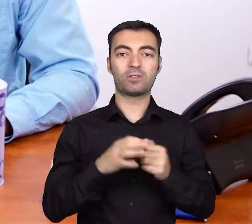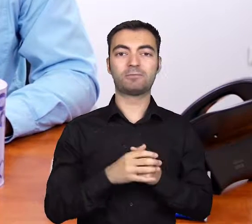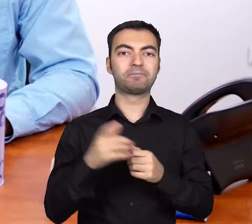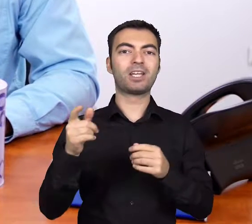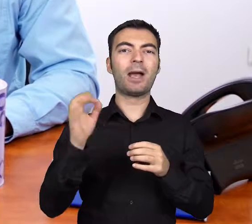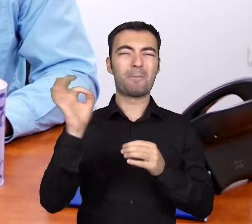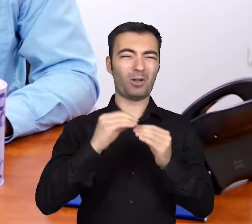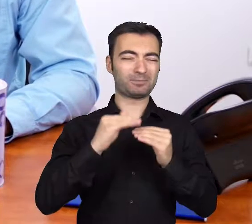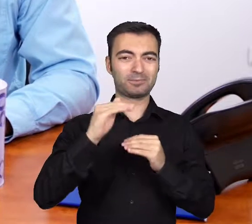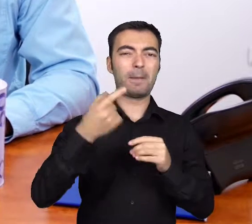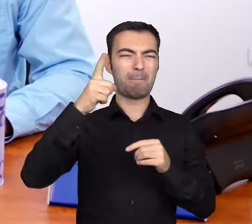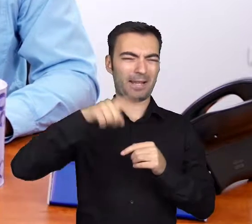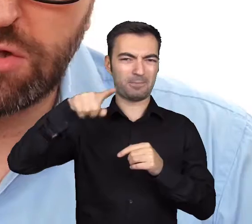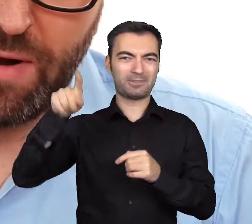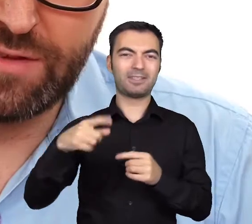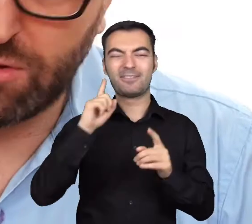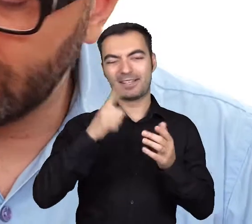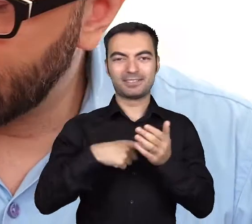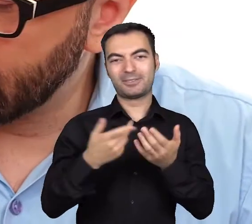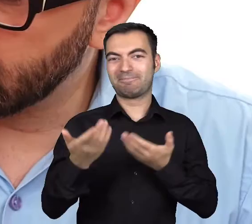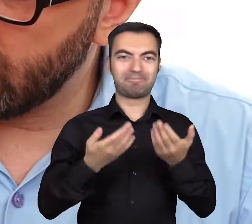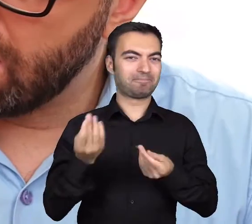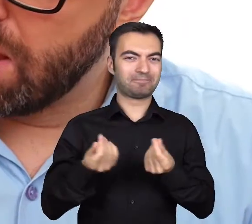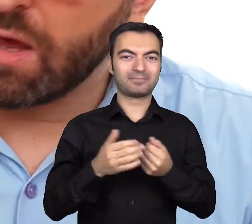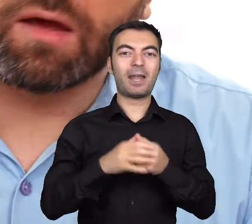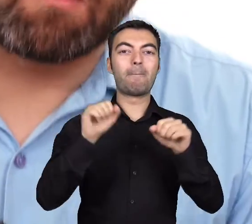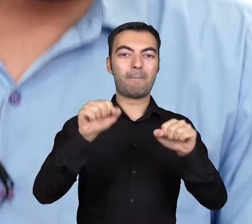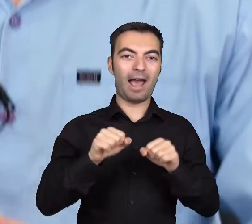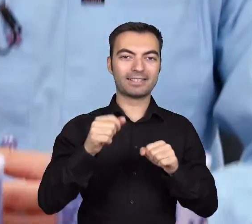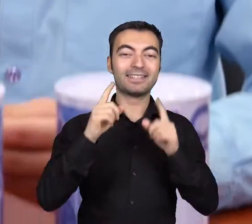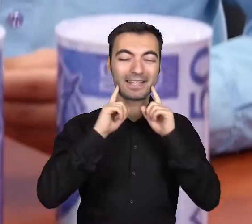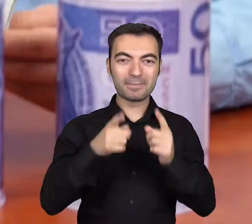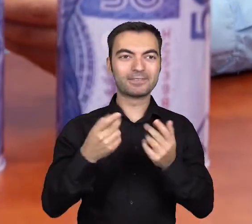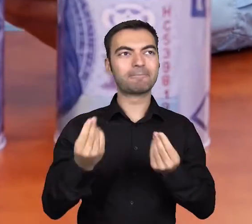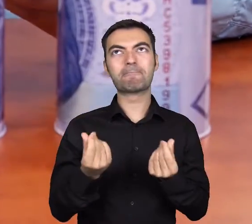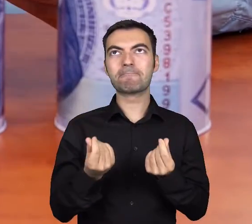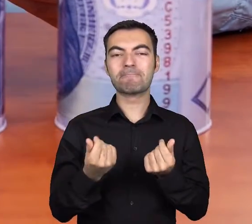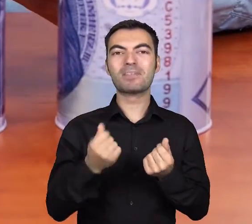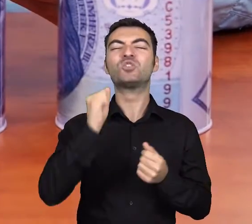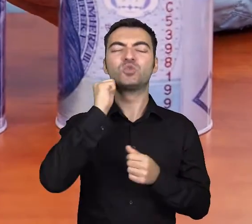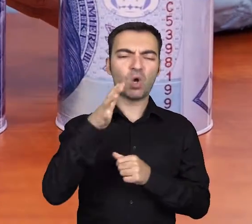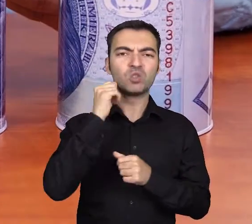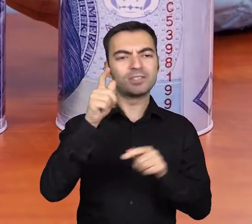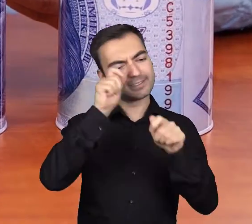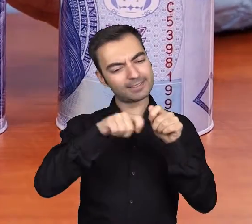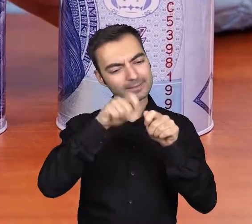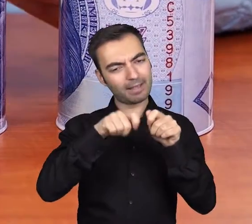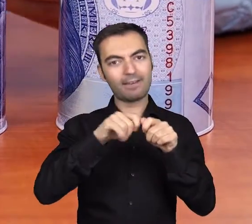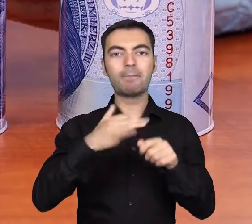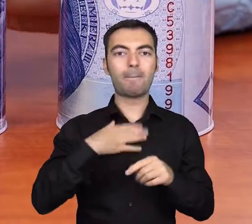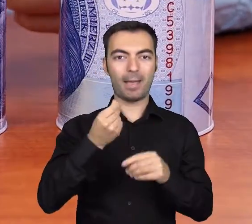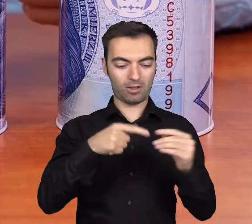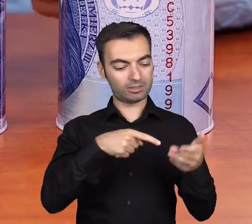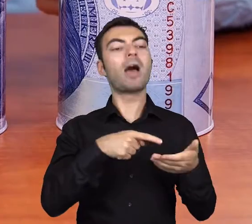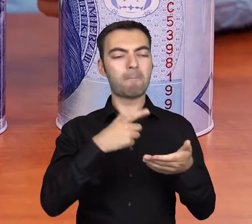najczęściej kapitalizacja jest miesięczna, co prawda to jest tak, że bank tutaj codziennie sprawdza,